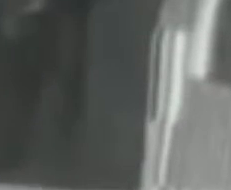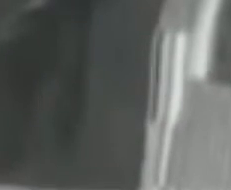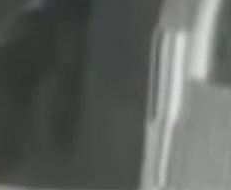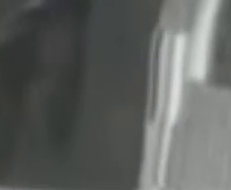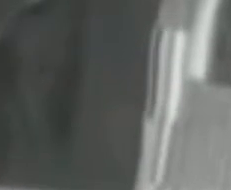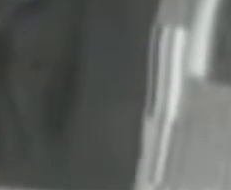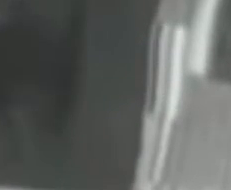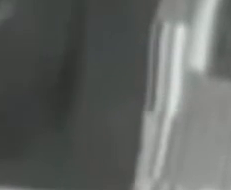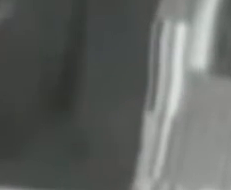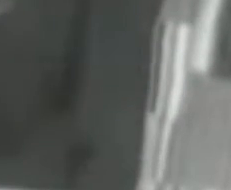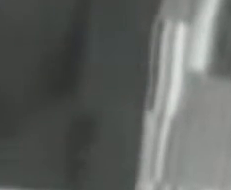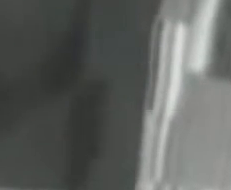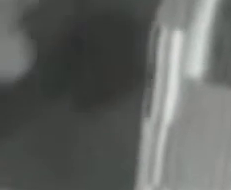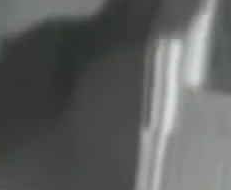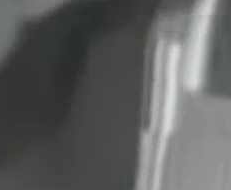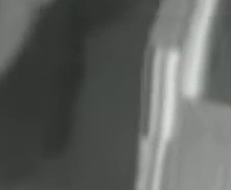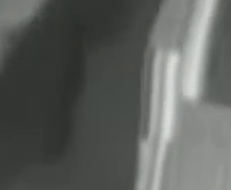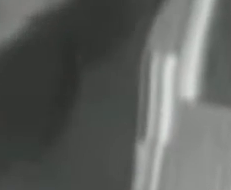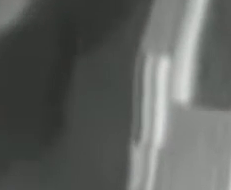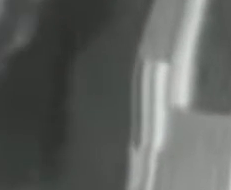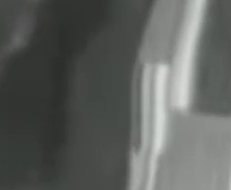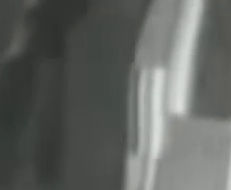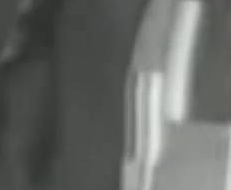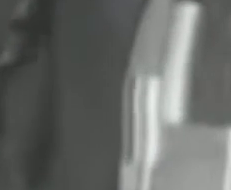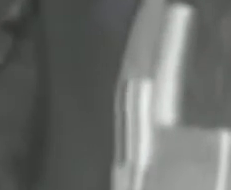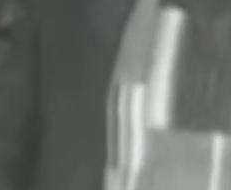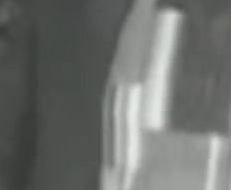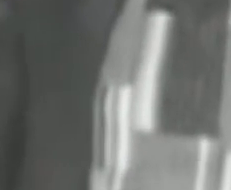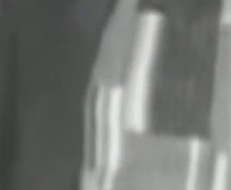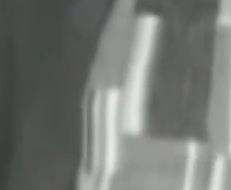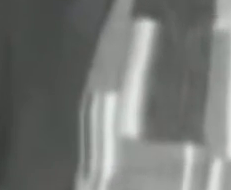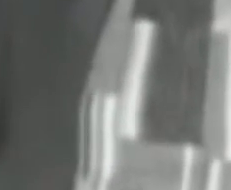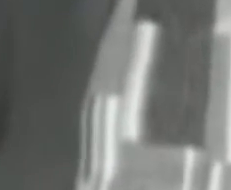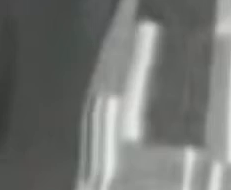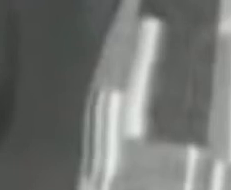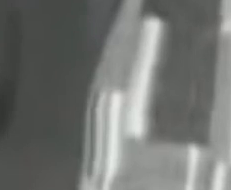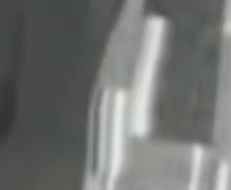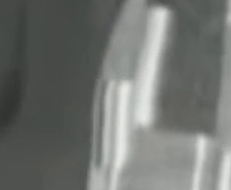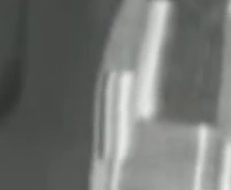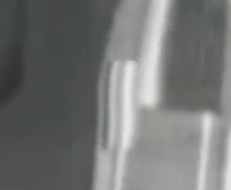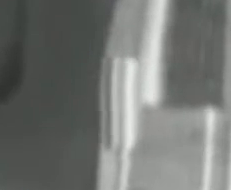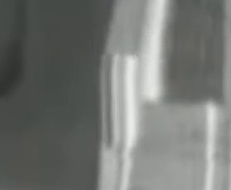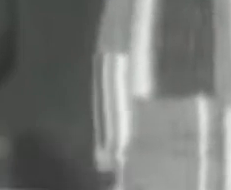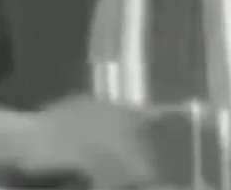وفين مدرجات رفاعة الطهطاوي؟ فين ايام رفاعة الطهطاوي؟